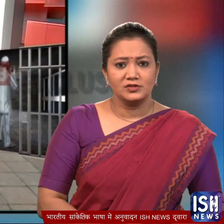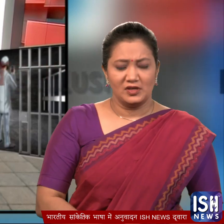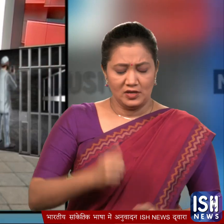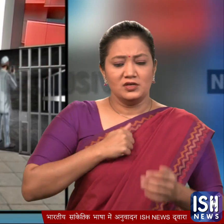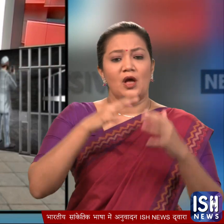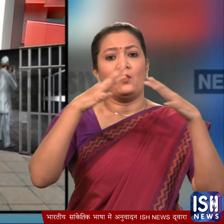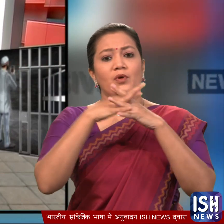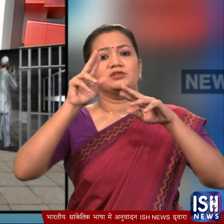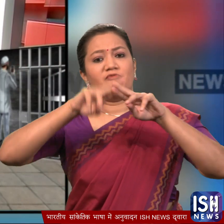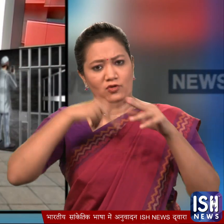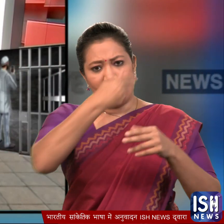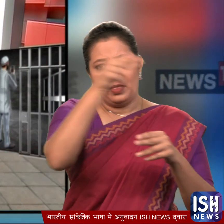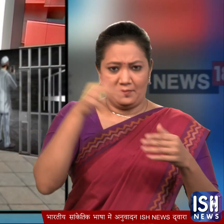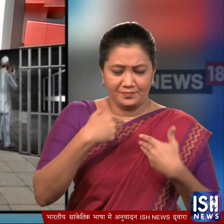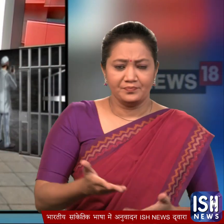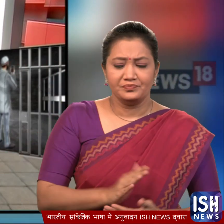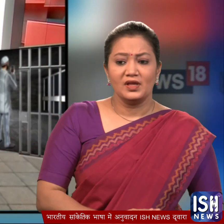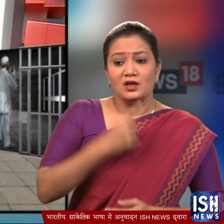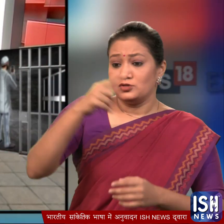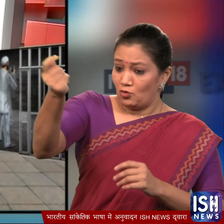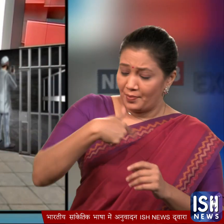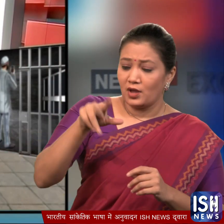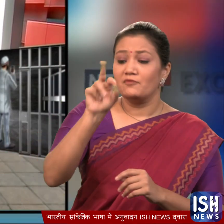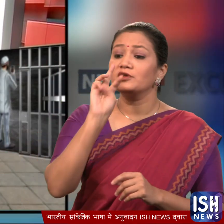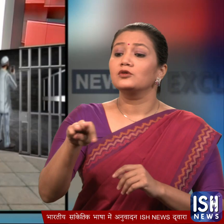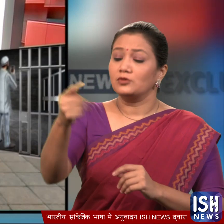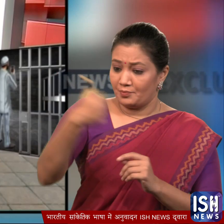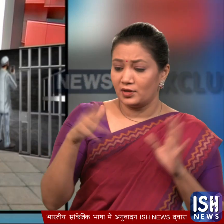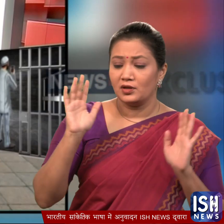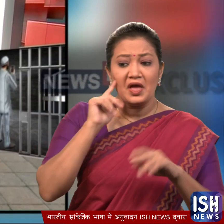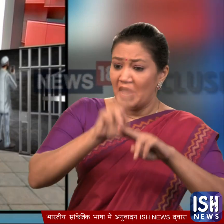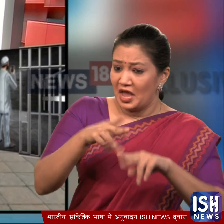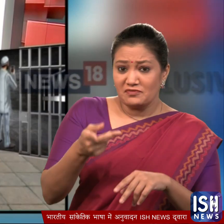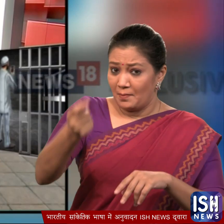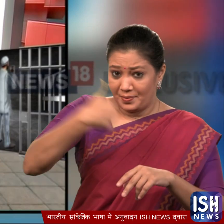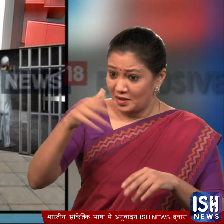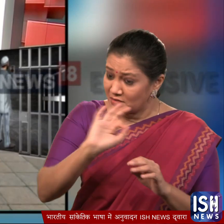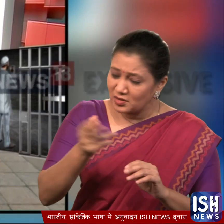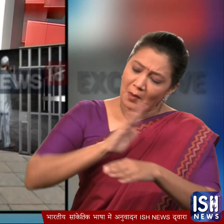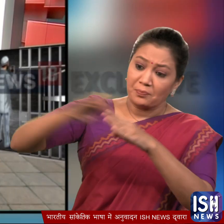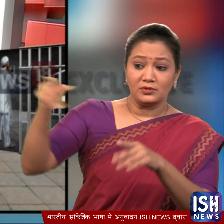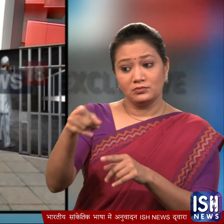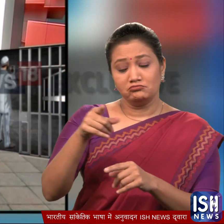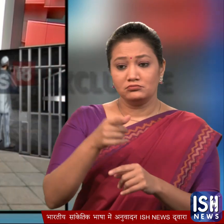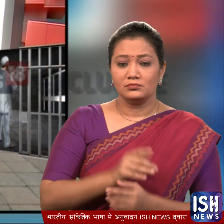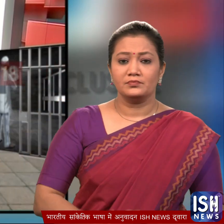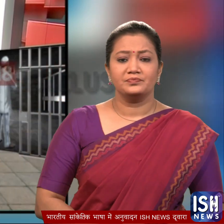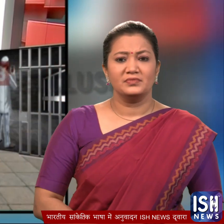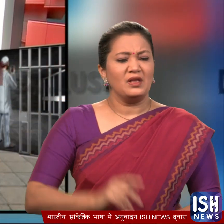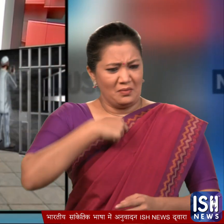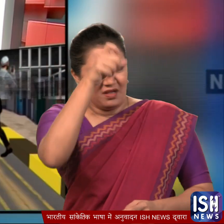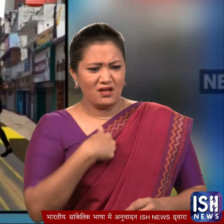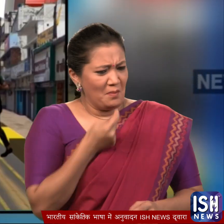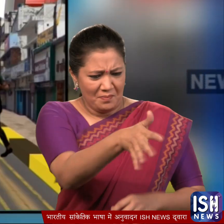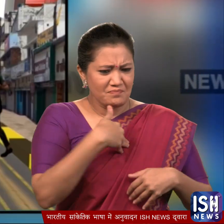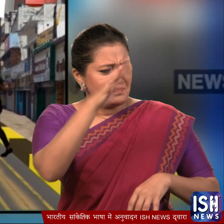खुद को वसीम फौजी बताने वाले शख्स ने पीड़ित से 20,000 रुपए देने को कहा और न देने की सूरत में उसे जान से मारने की धमकी दी। जब पीड़ित